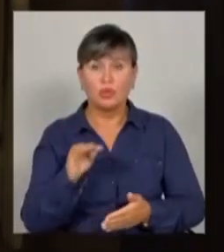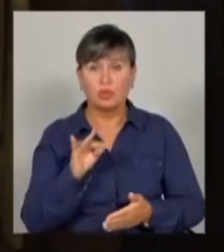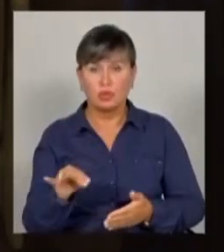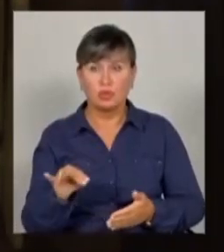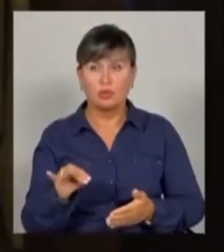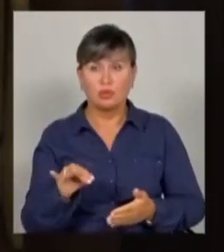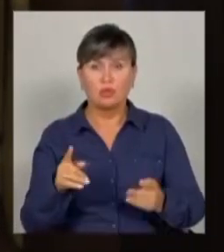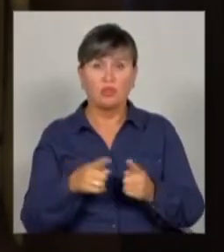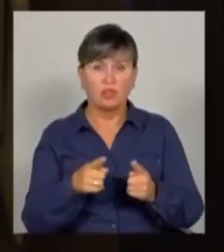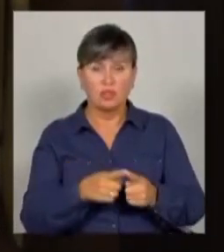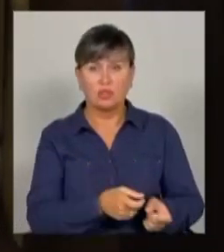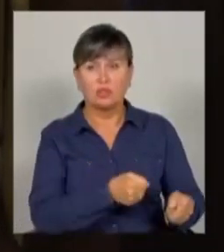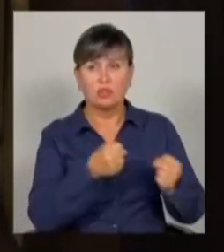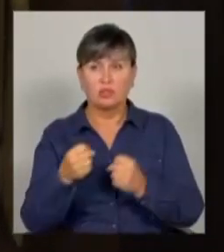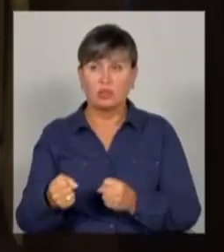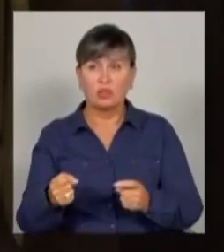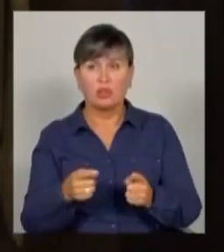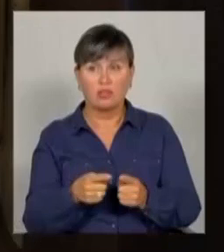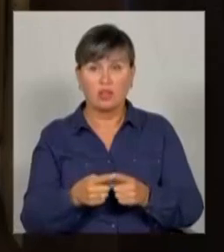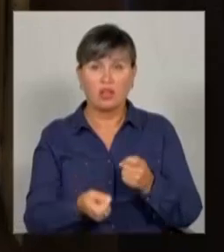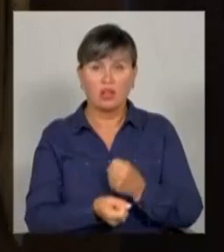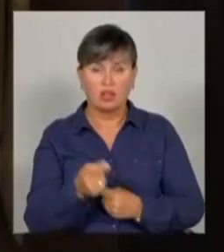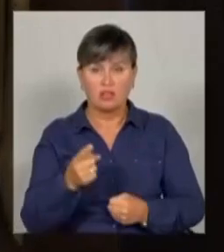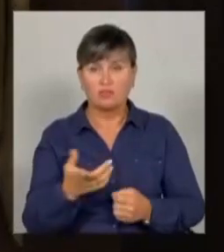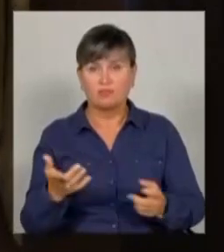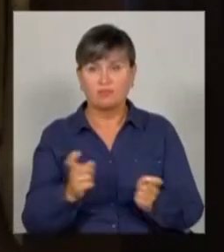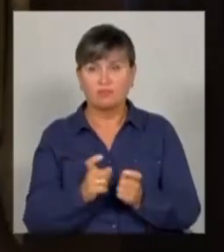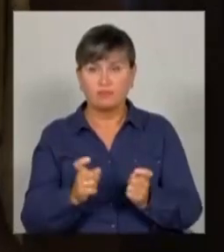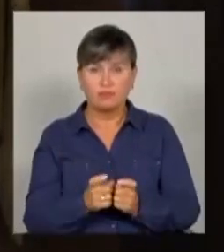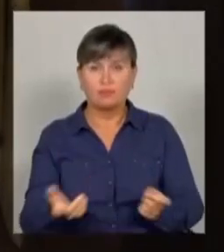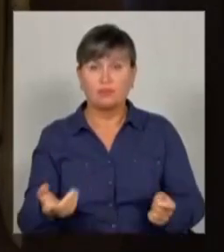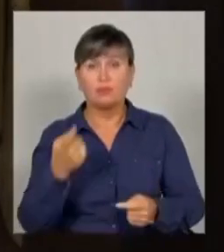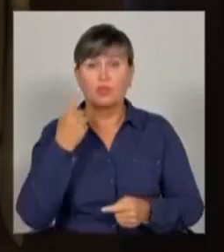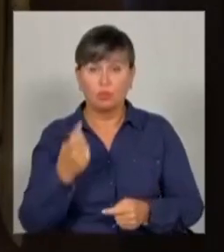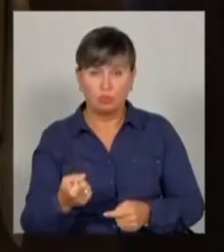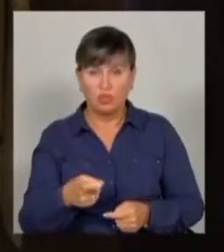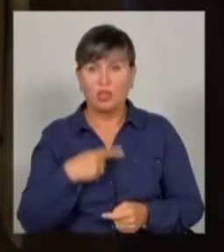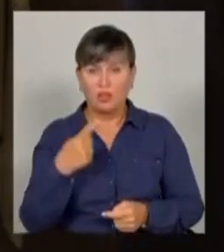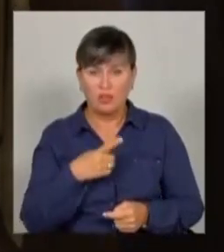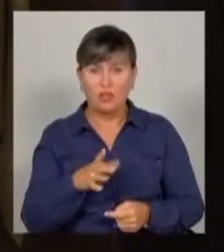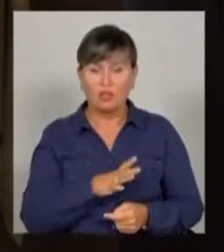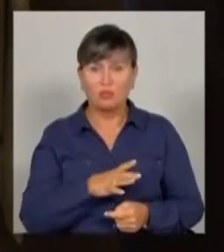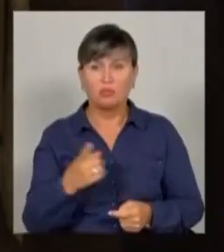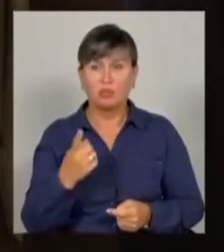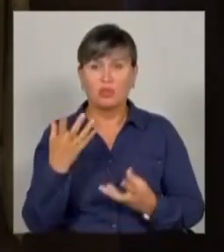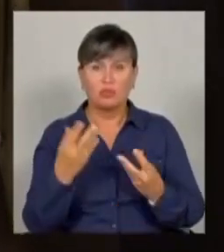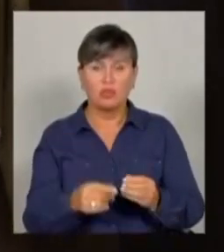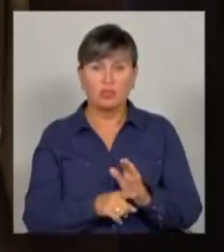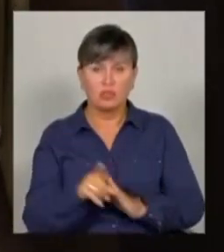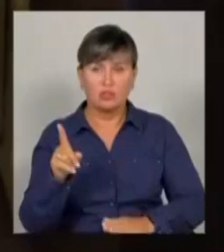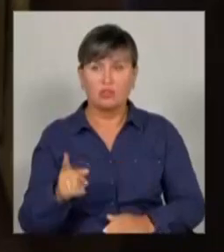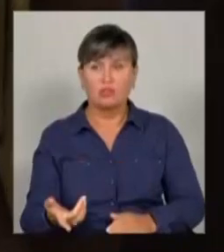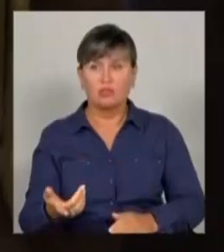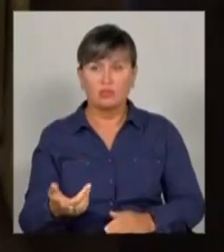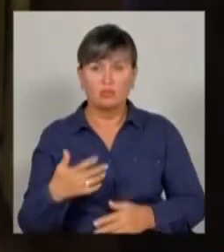пустил квартирантов. А квартиранты оказались неадекватными. Мы его предупреждали, говорили, они с первых дней начали там,